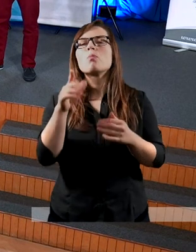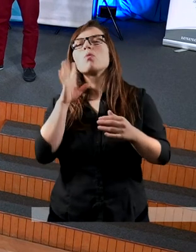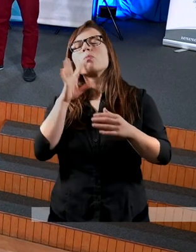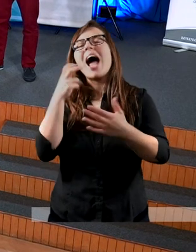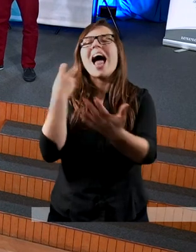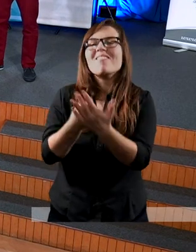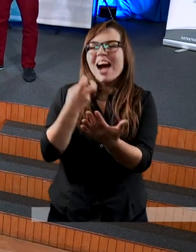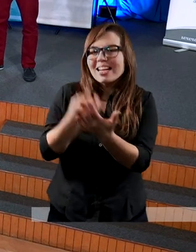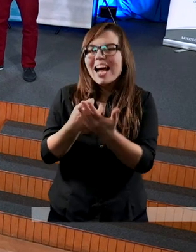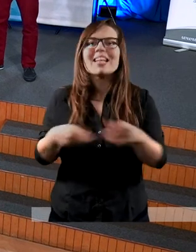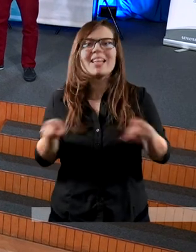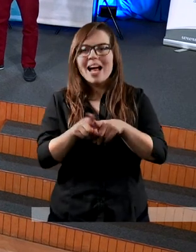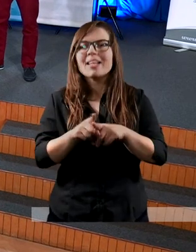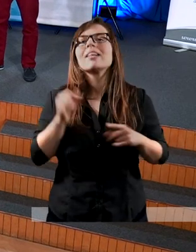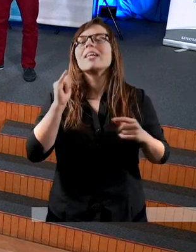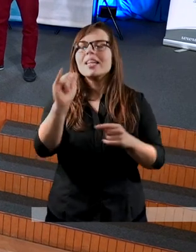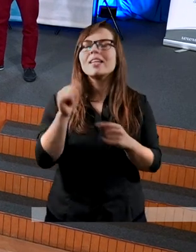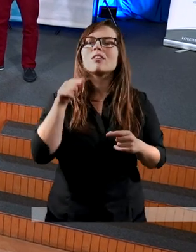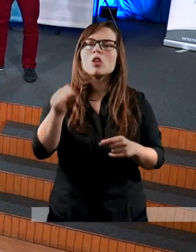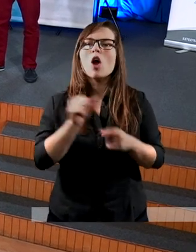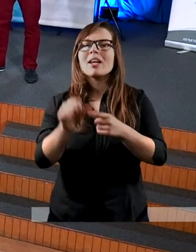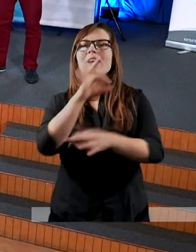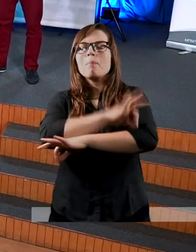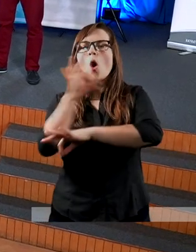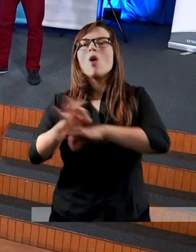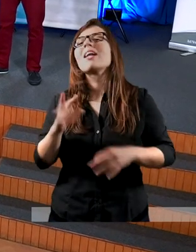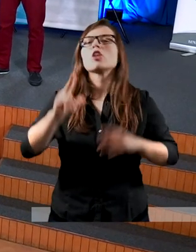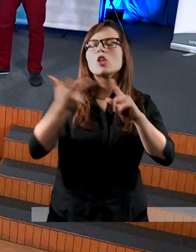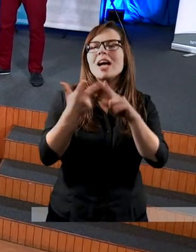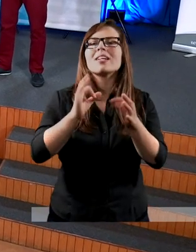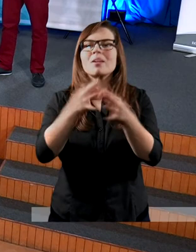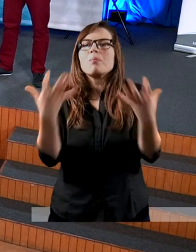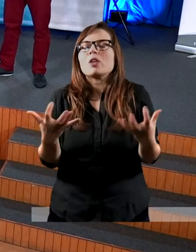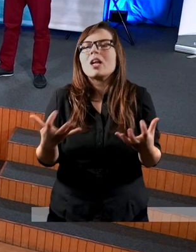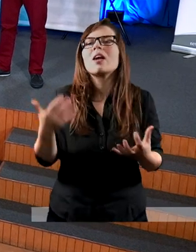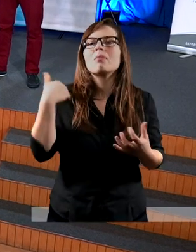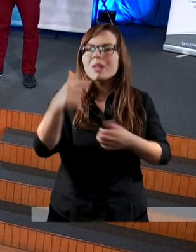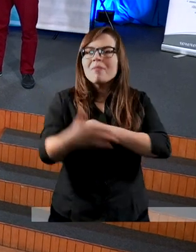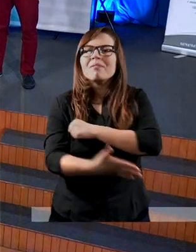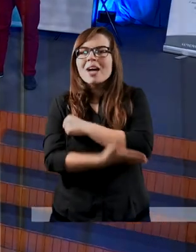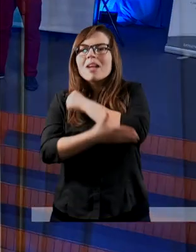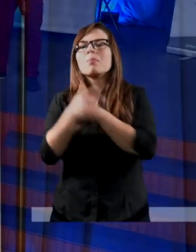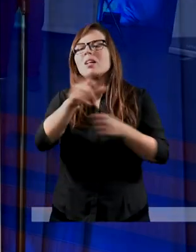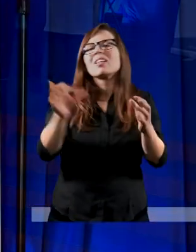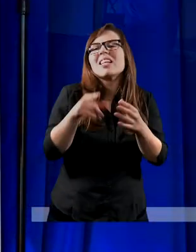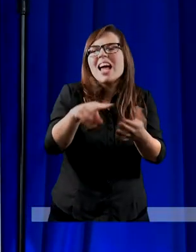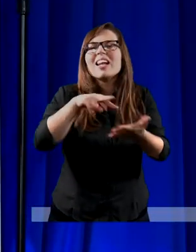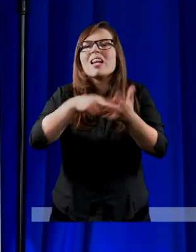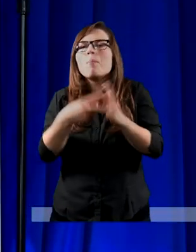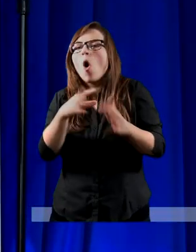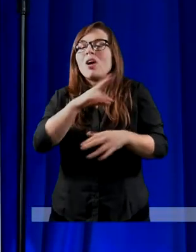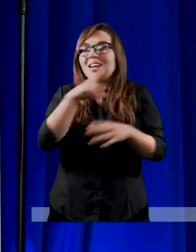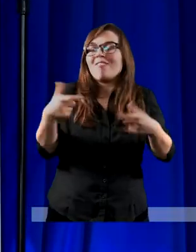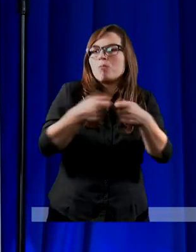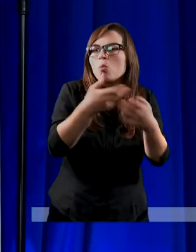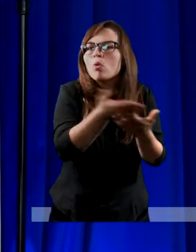projekt ewangelizacji. I to jest projekt trzeci. Gdybyście chcieli nas wesprzeć w tym, właściwie ten projekt, nie